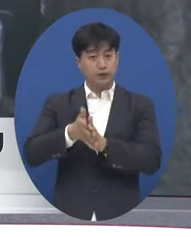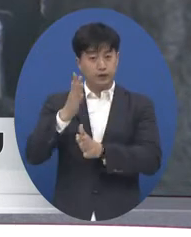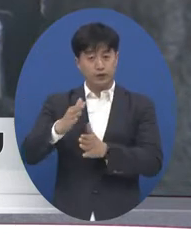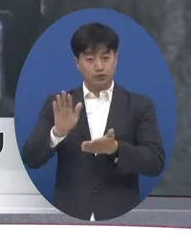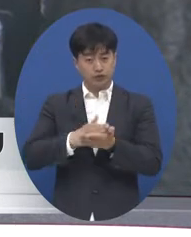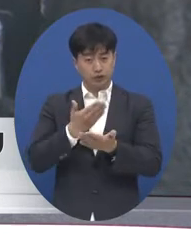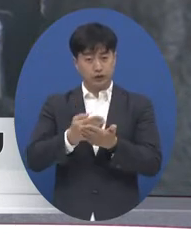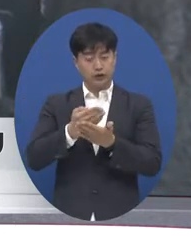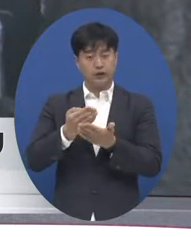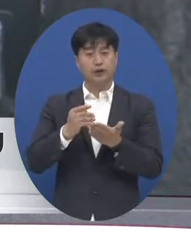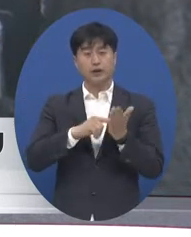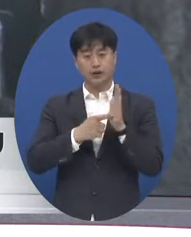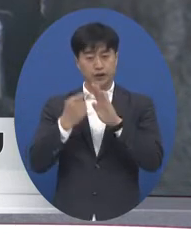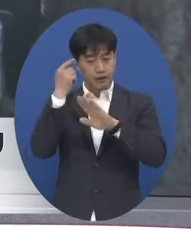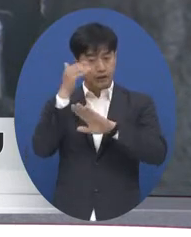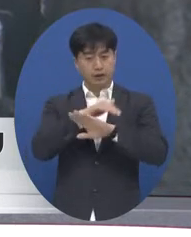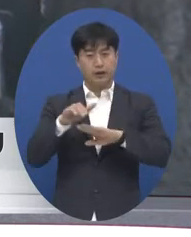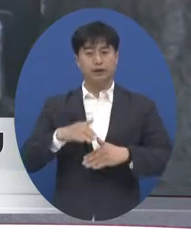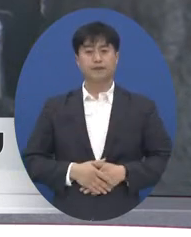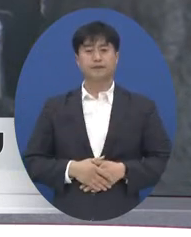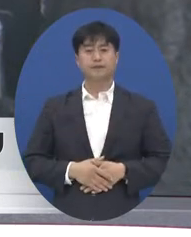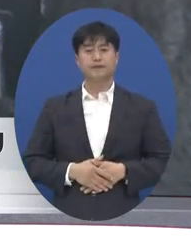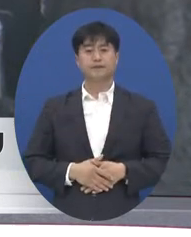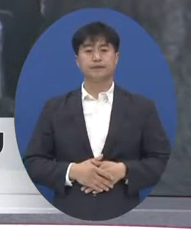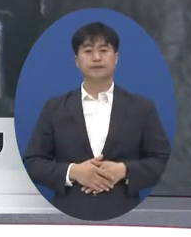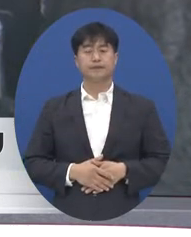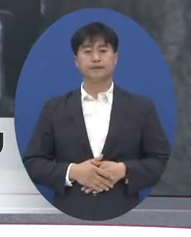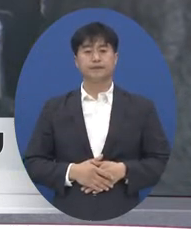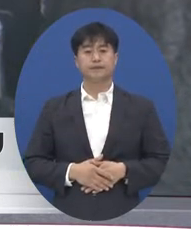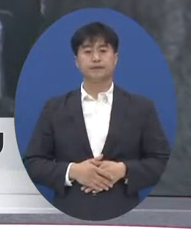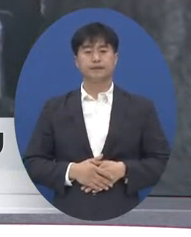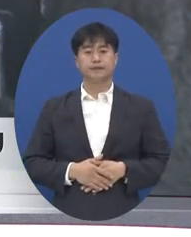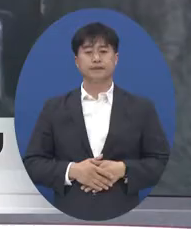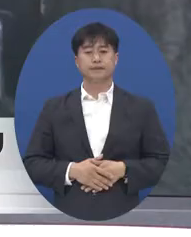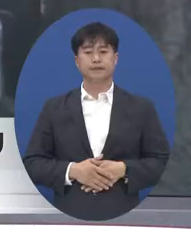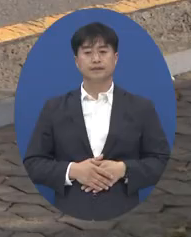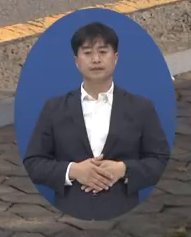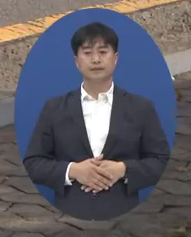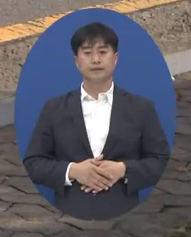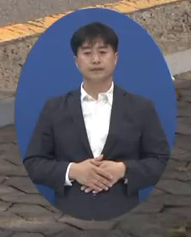시설물들을 개선하겠다는 방침입니다. 최창순 기자가 취재했습니다.